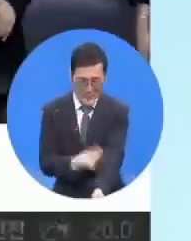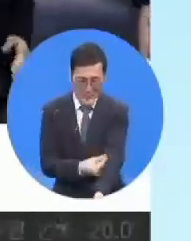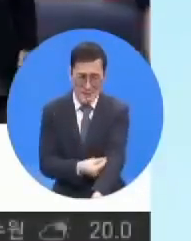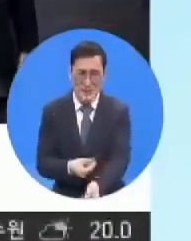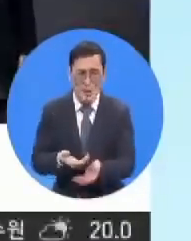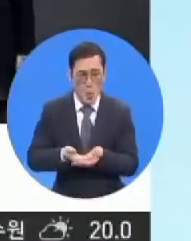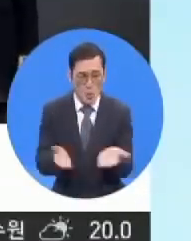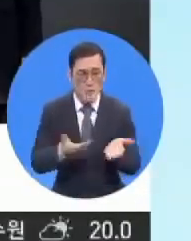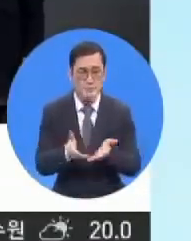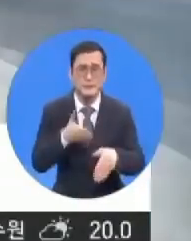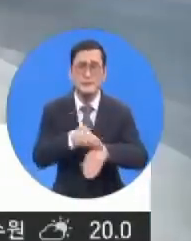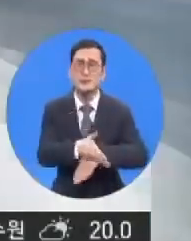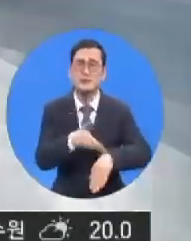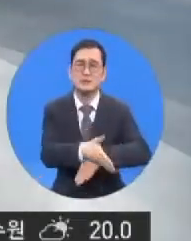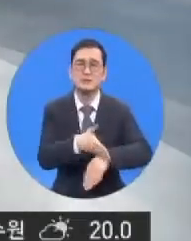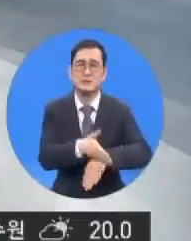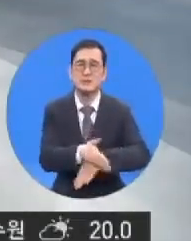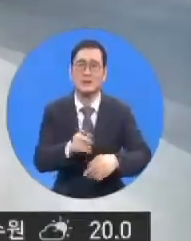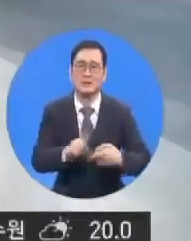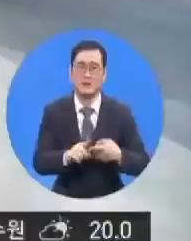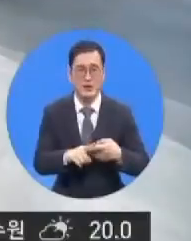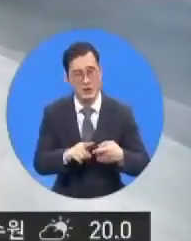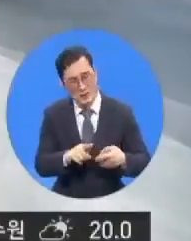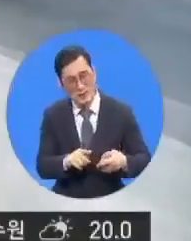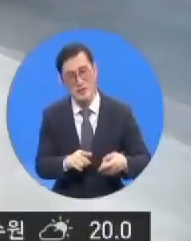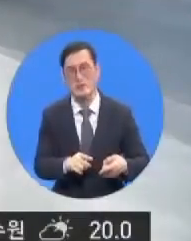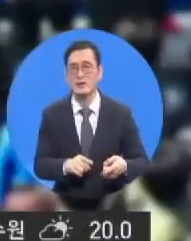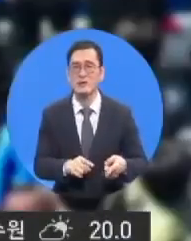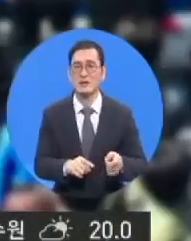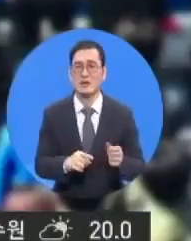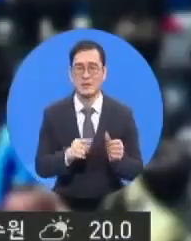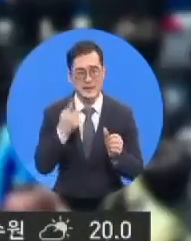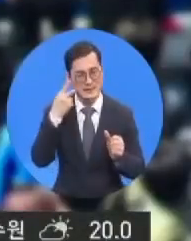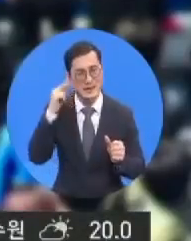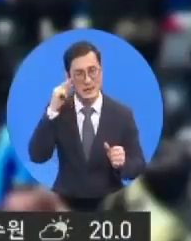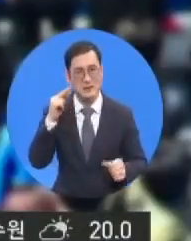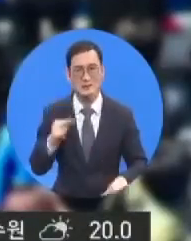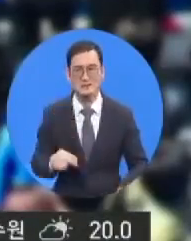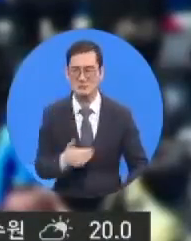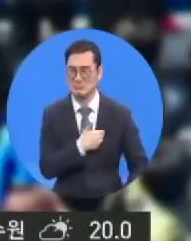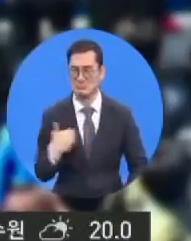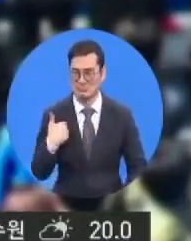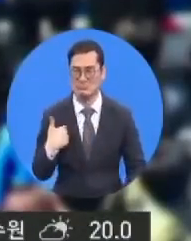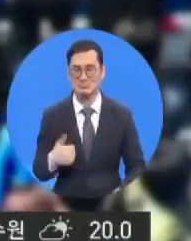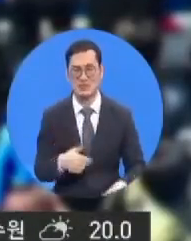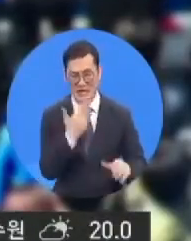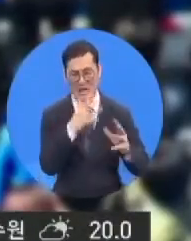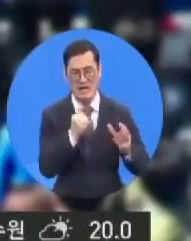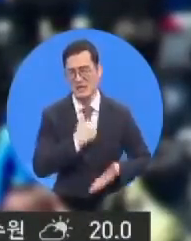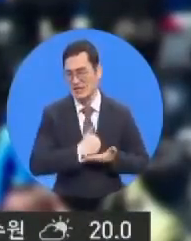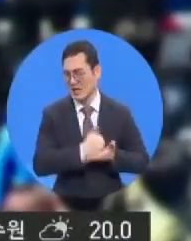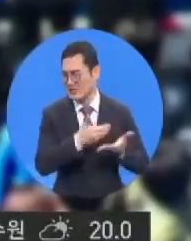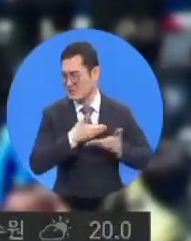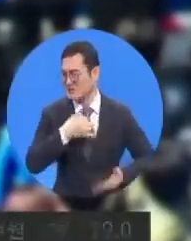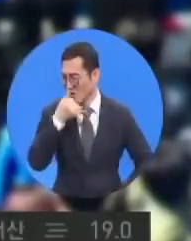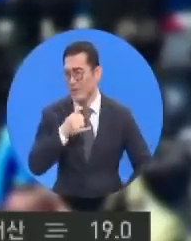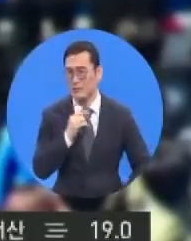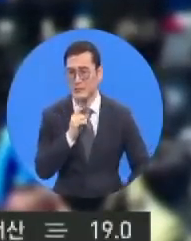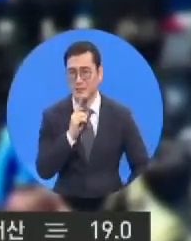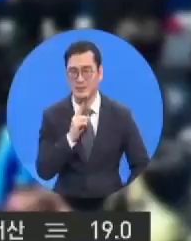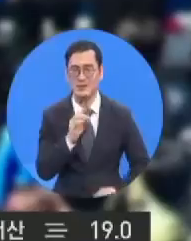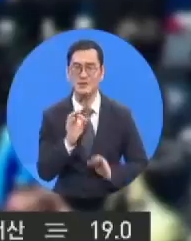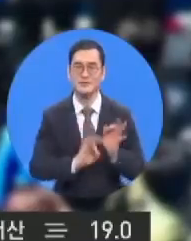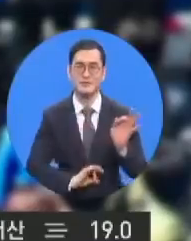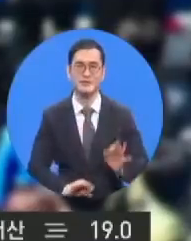워낙 지금 바쁘게 후보들이 열심히 선거 운동을 하다 보니까 이렇게 약간 디테일한 섬세한 부분에 조금씩 실수를